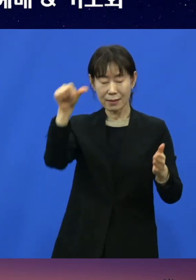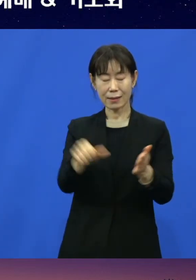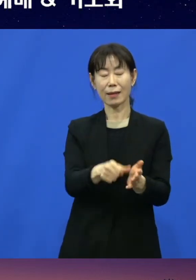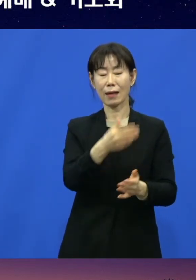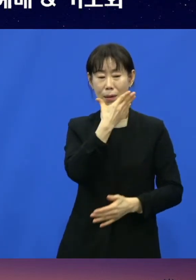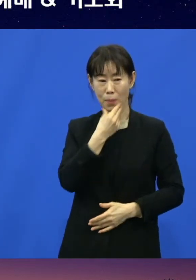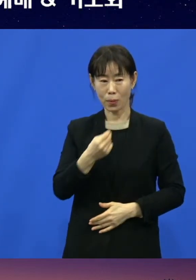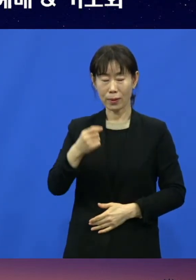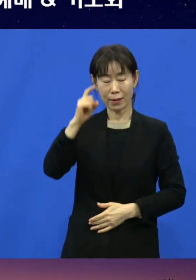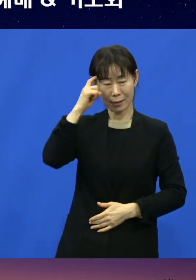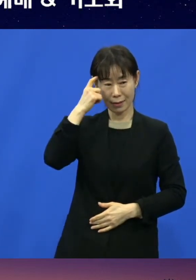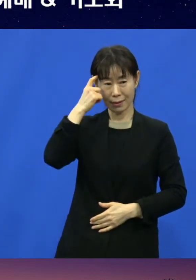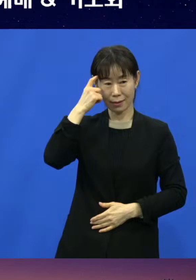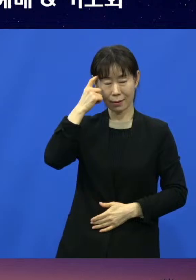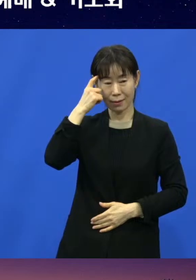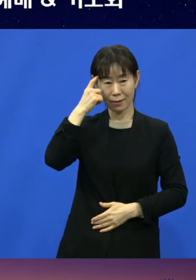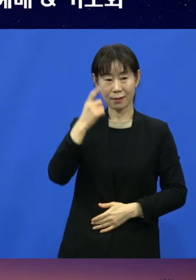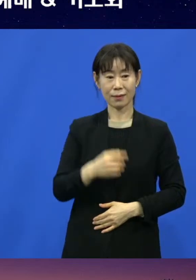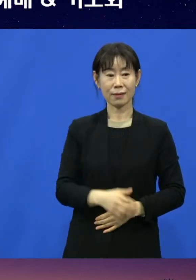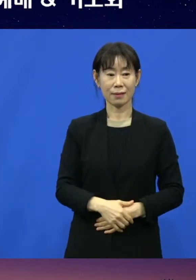없어.